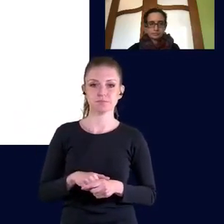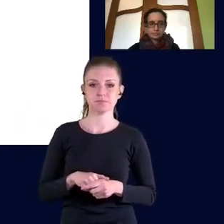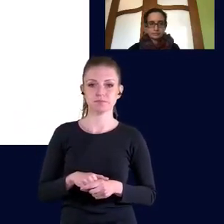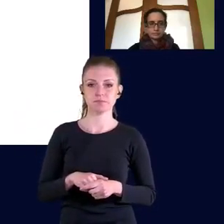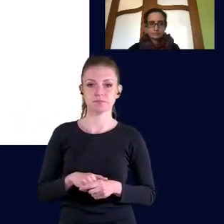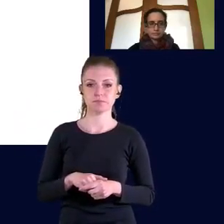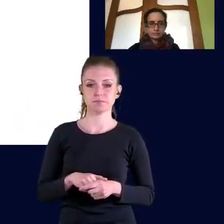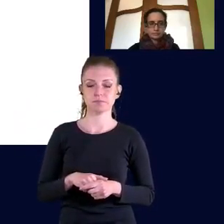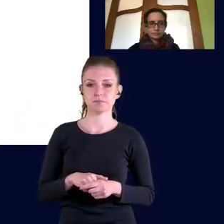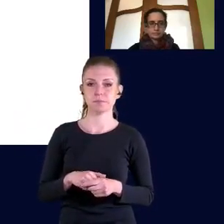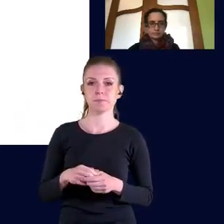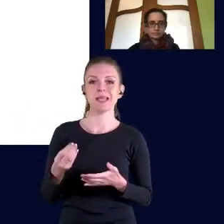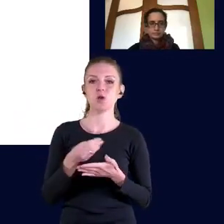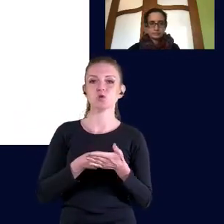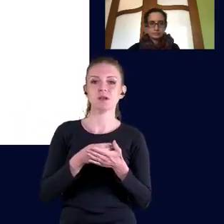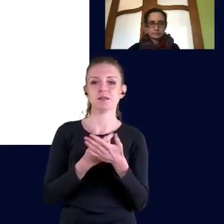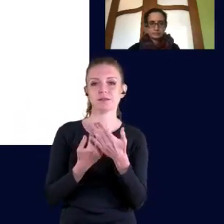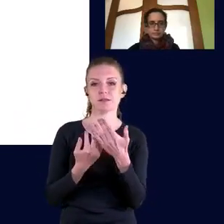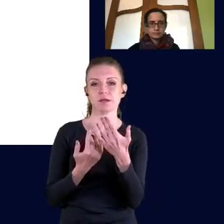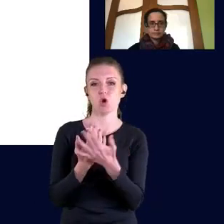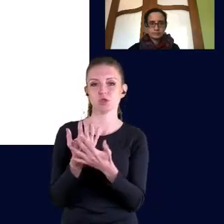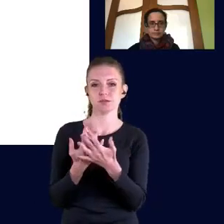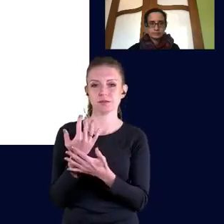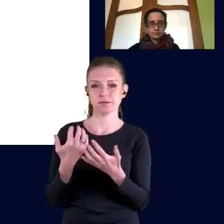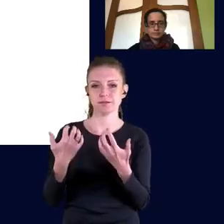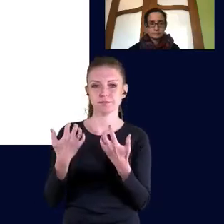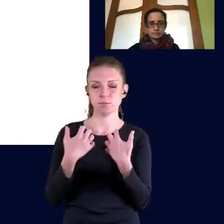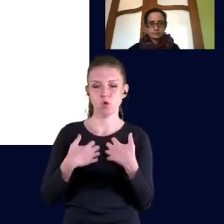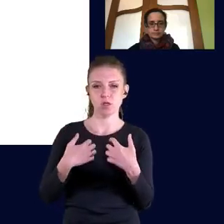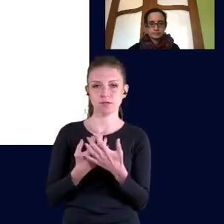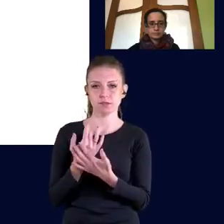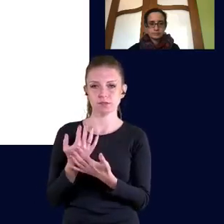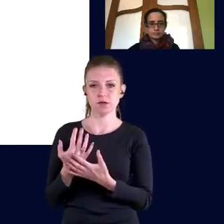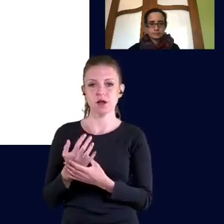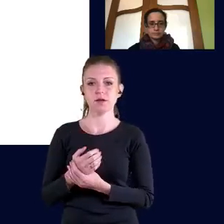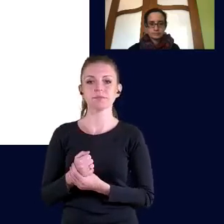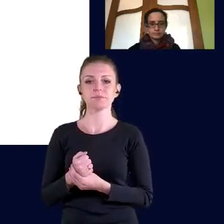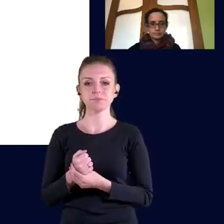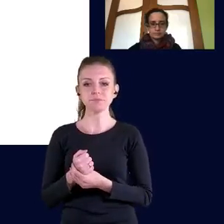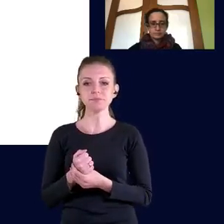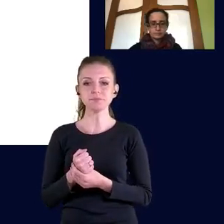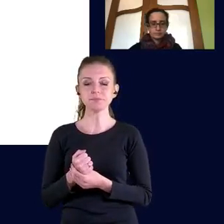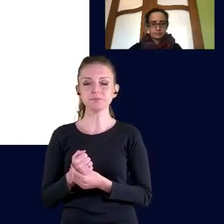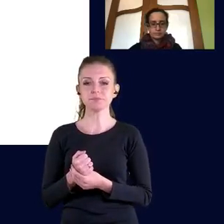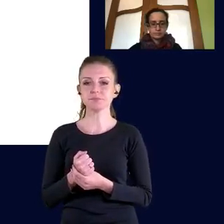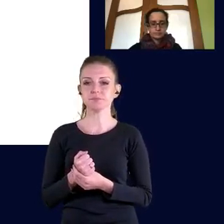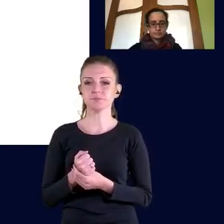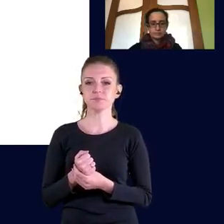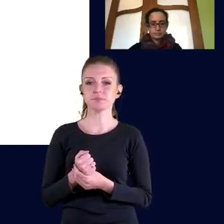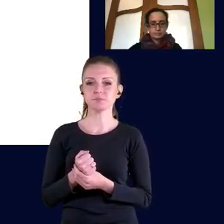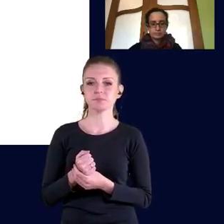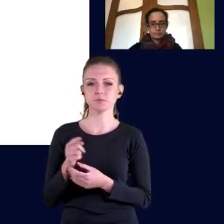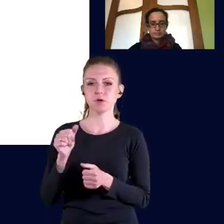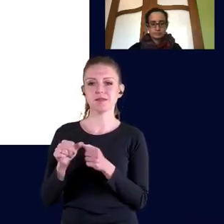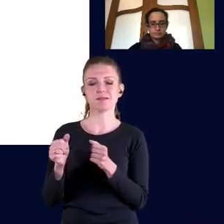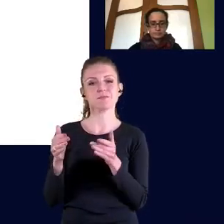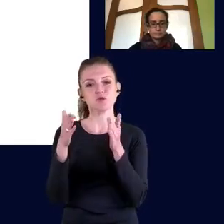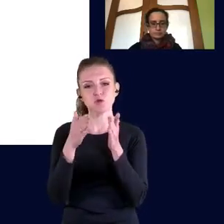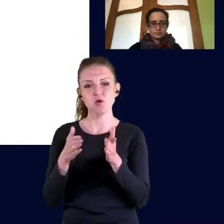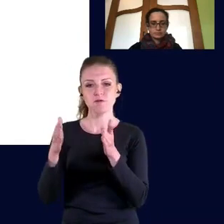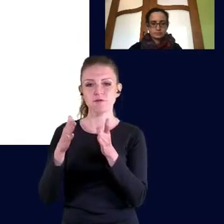ilustracja Botaniczna jest o tyle ciekawa że jest specjalnie przygotowana w pewnym uproszczeniu